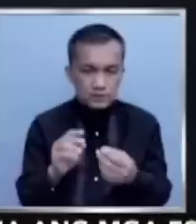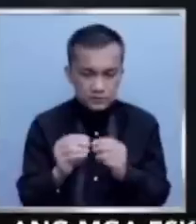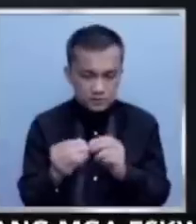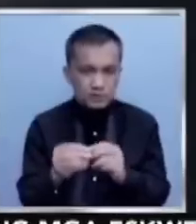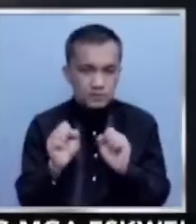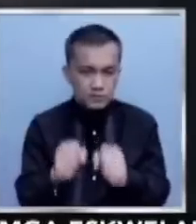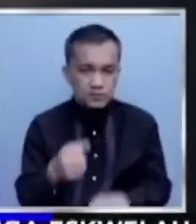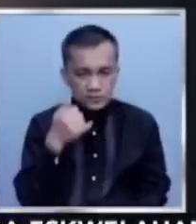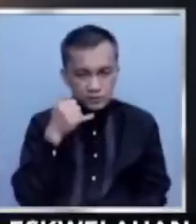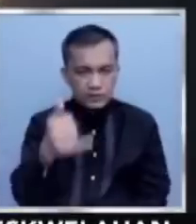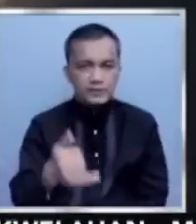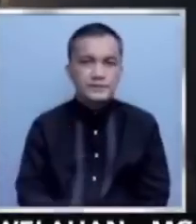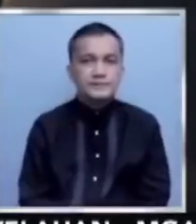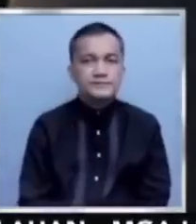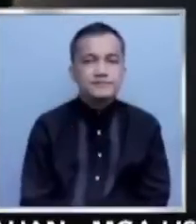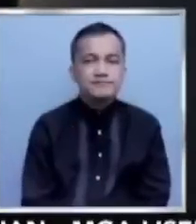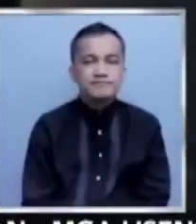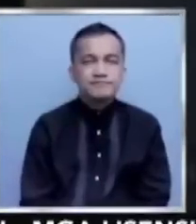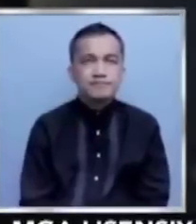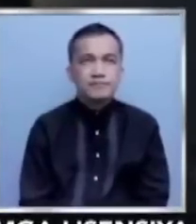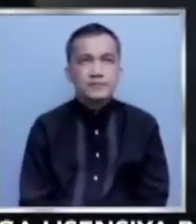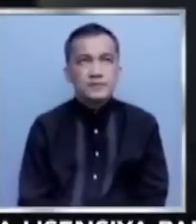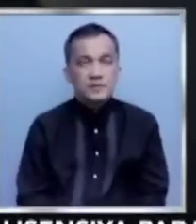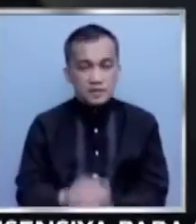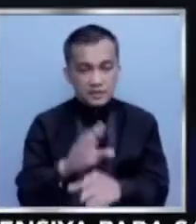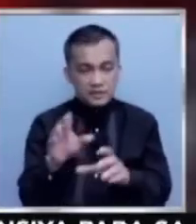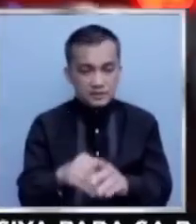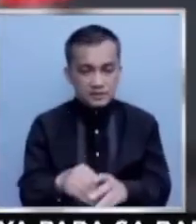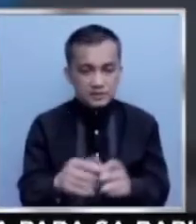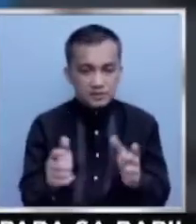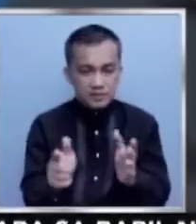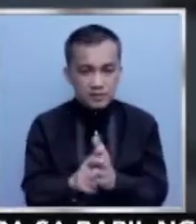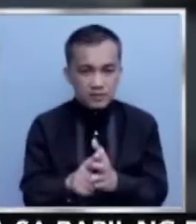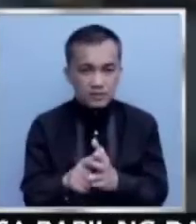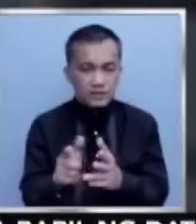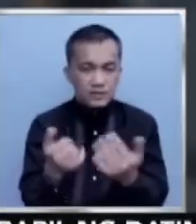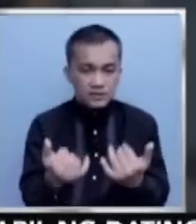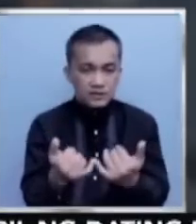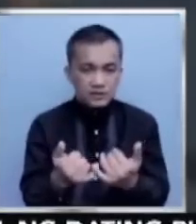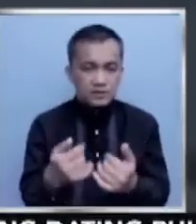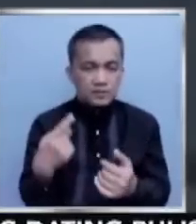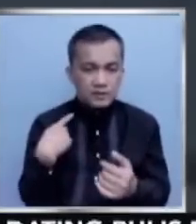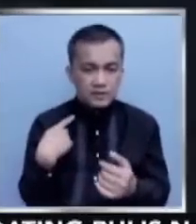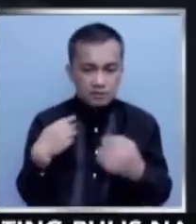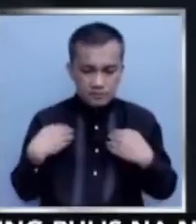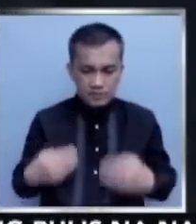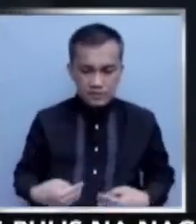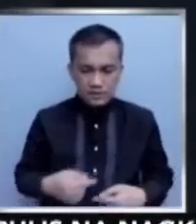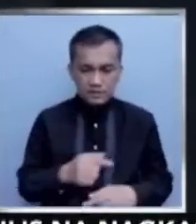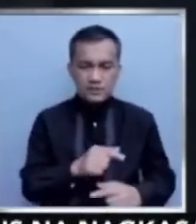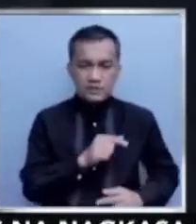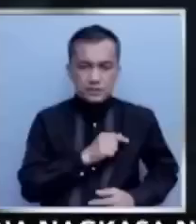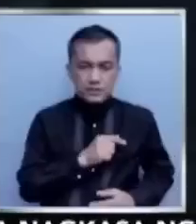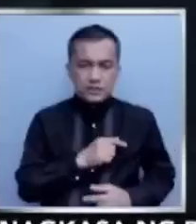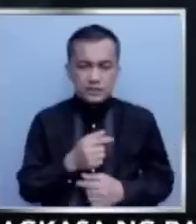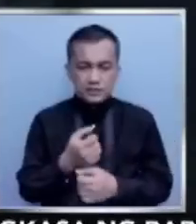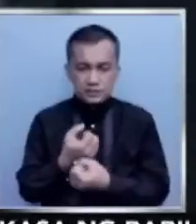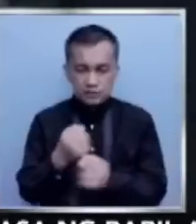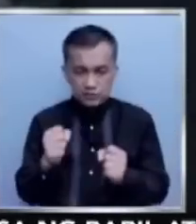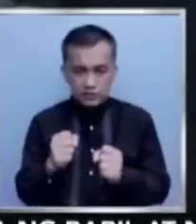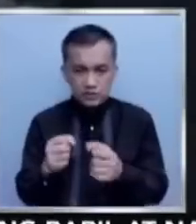tawagan. Samantala, kabilang din sa bawal ngayon ang pagkakaroon ng bodyguards o security personnel ng mga